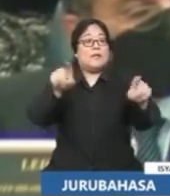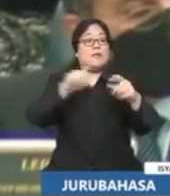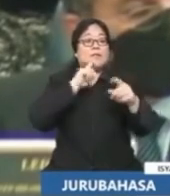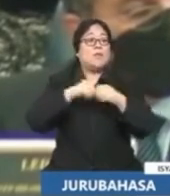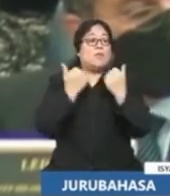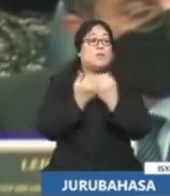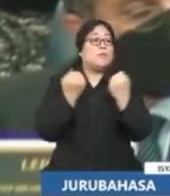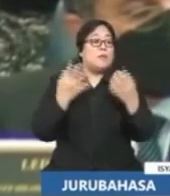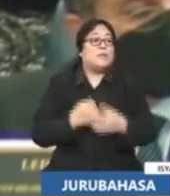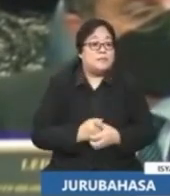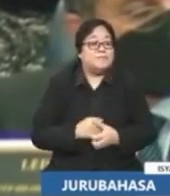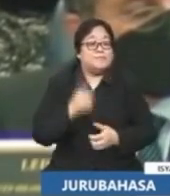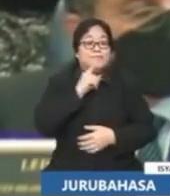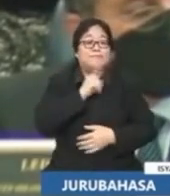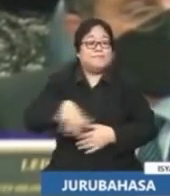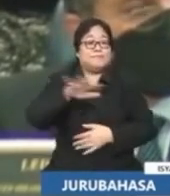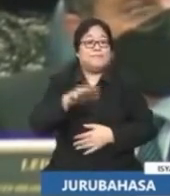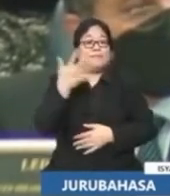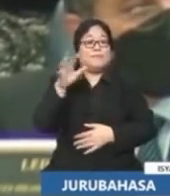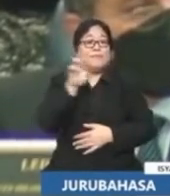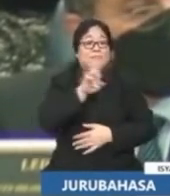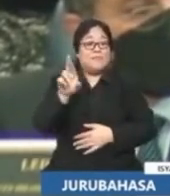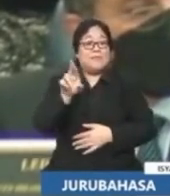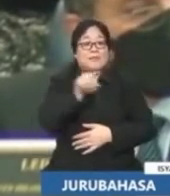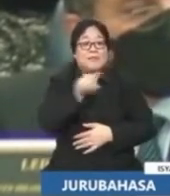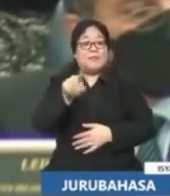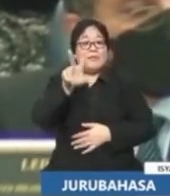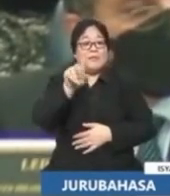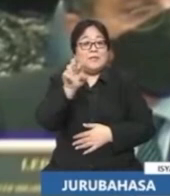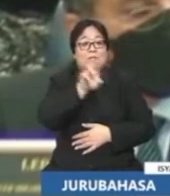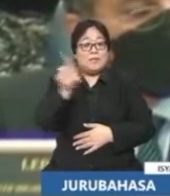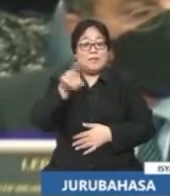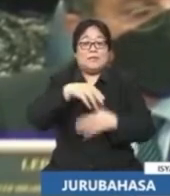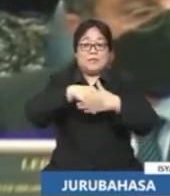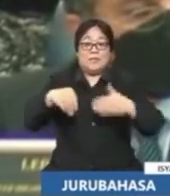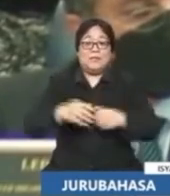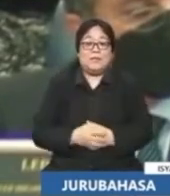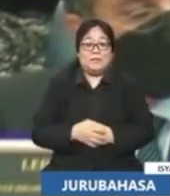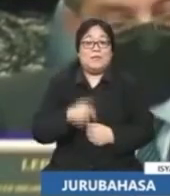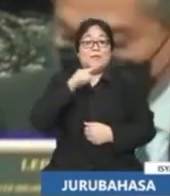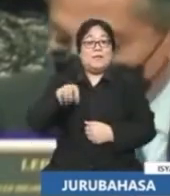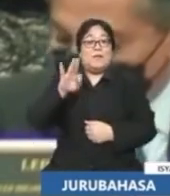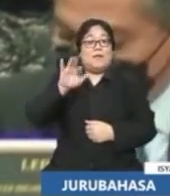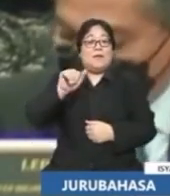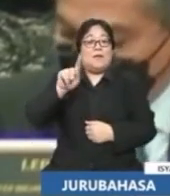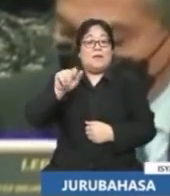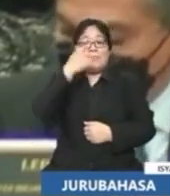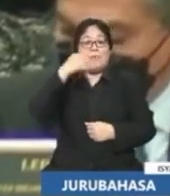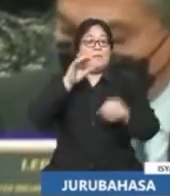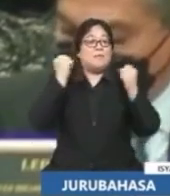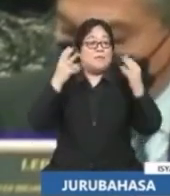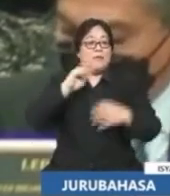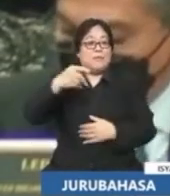ejen berapa kos dia. Kos dia adalah dalam anggaran RM15,000 sehingga RM30,000. Ini fakta. Sebab ramai